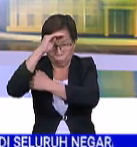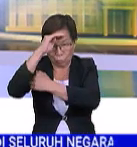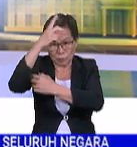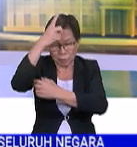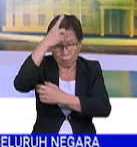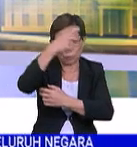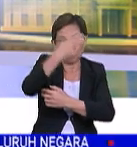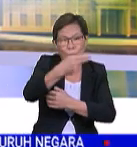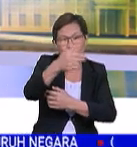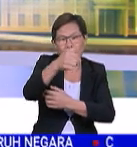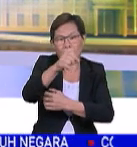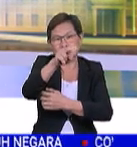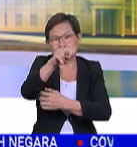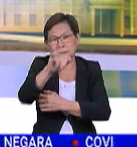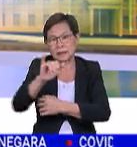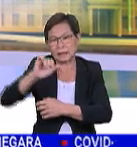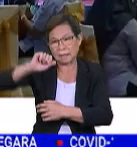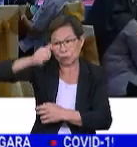Hasni Mohamad esok.